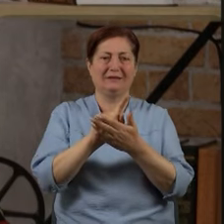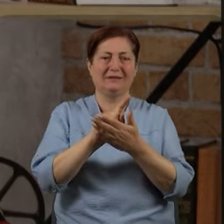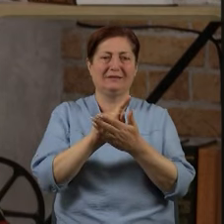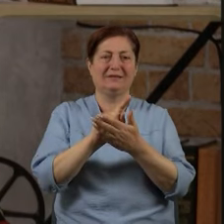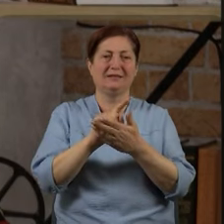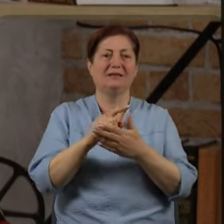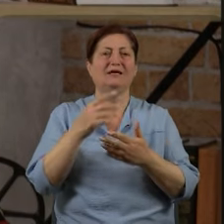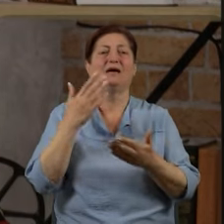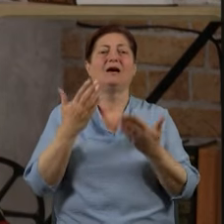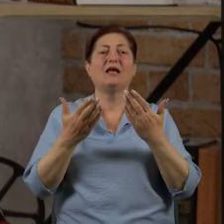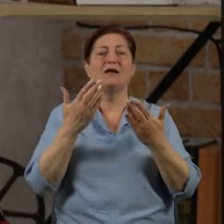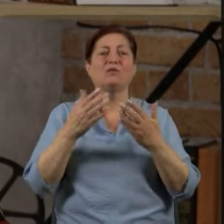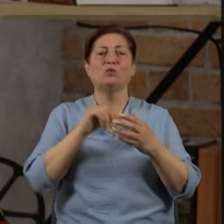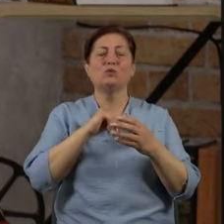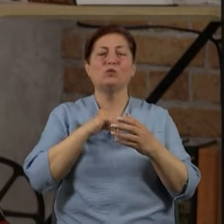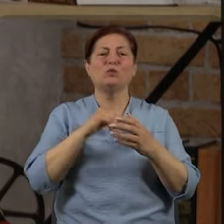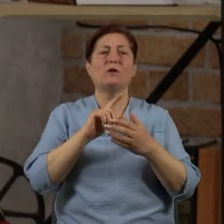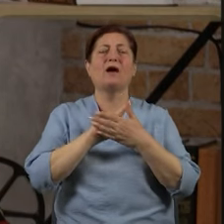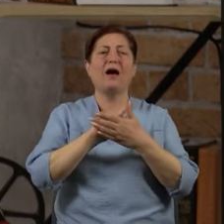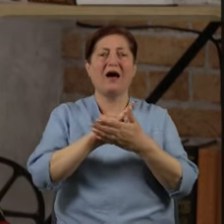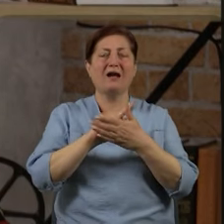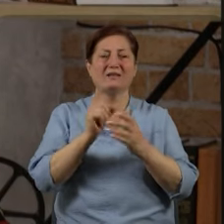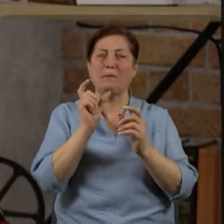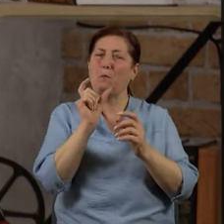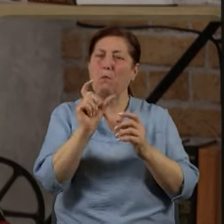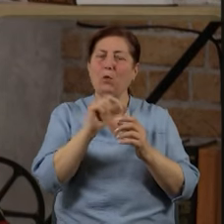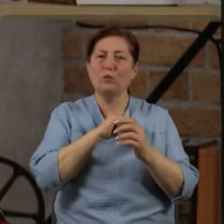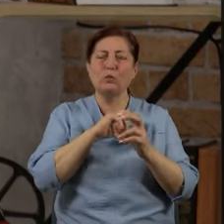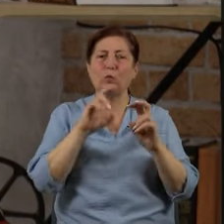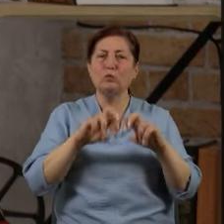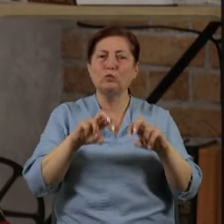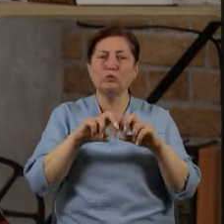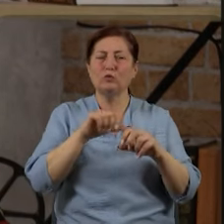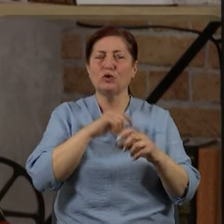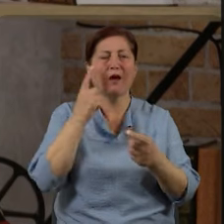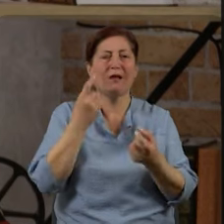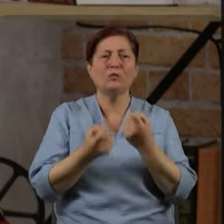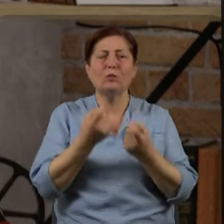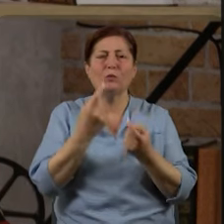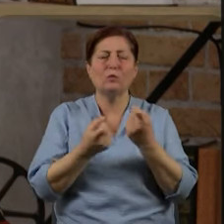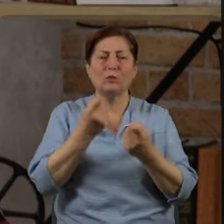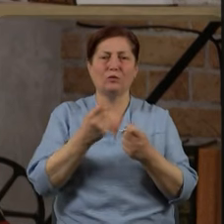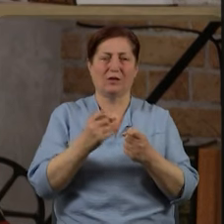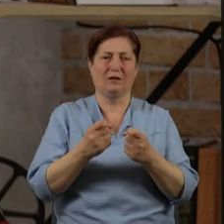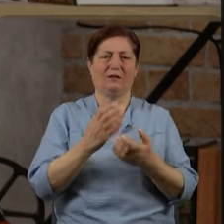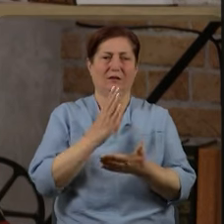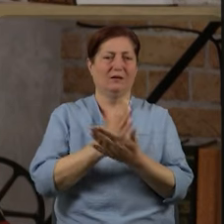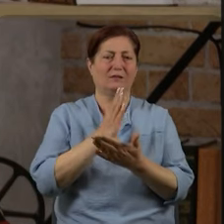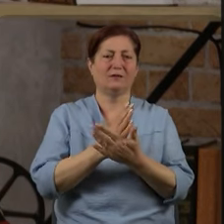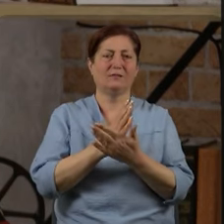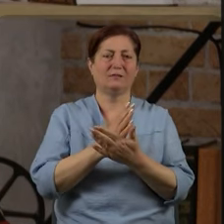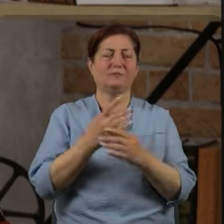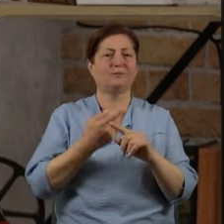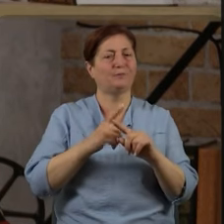որտեվ երբ որ հարցը խորությամբ փոքրինչ ուսումնասիրում ենք, շատ ուշագրավ բացահայտումներ են լինում։ Տեսստեյության